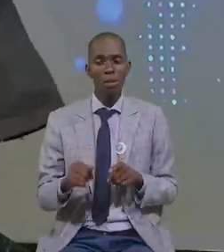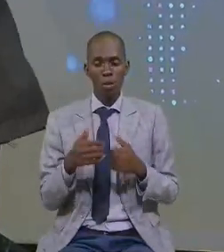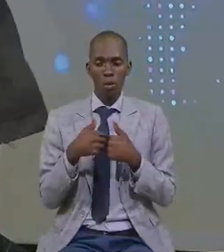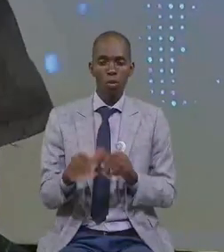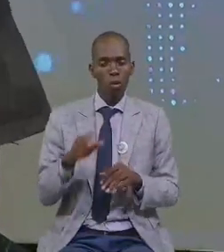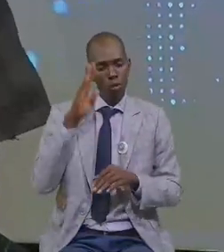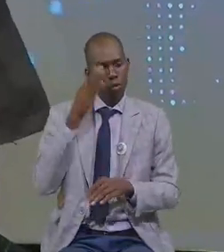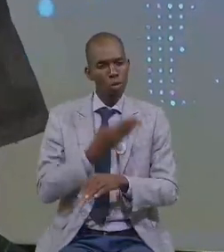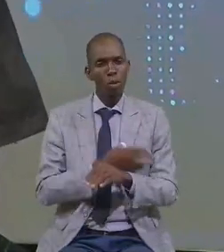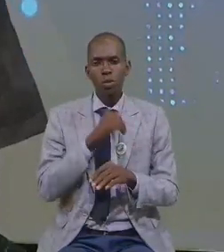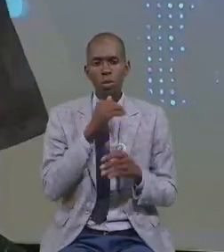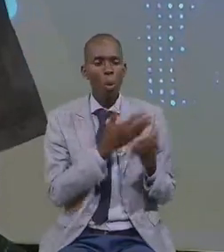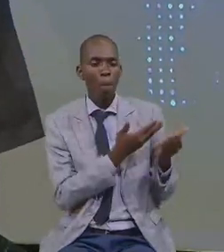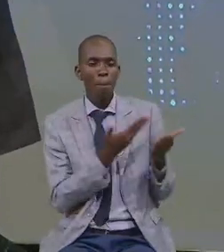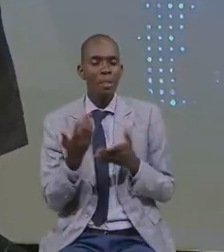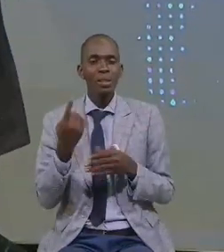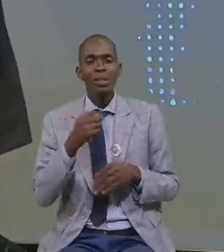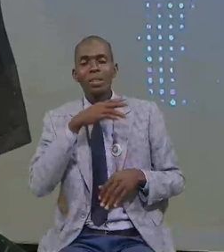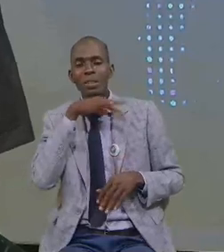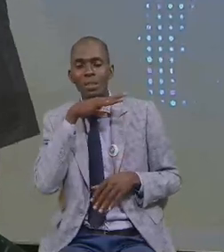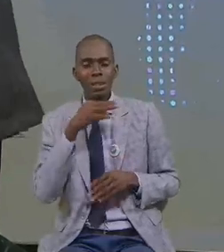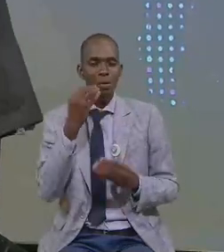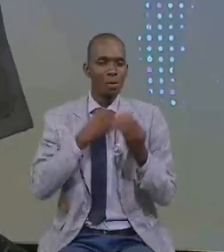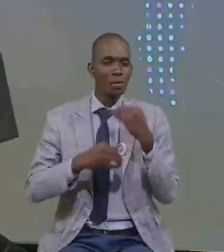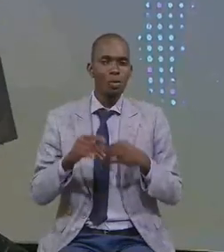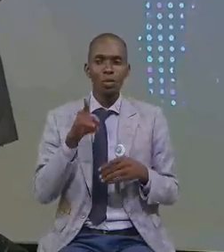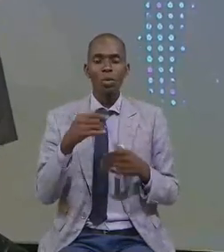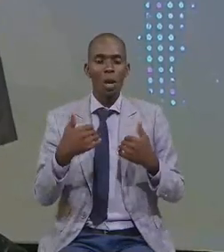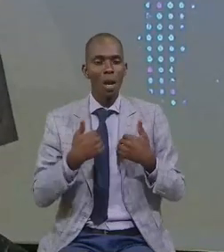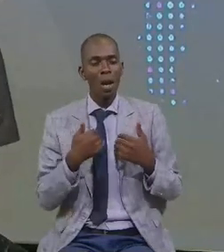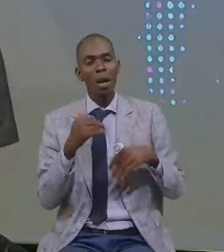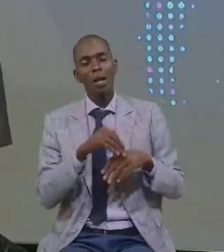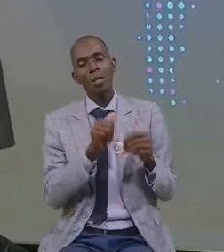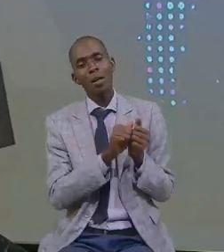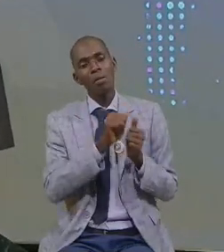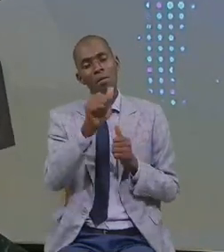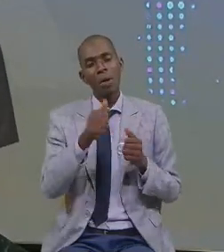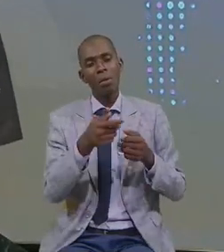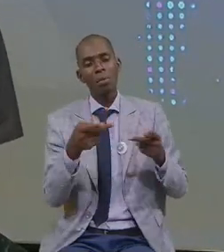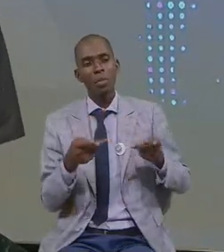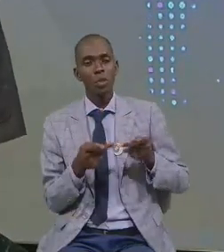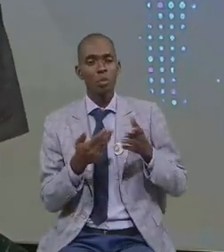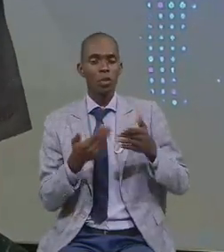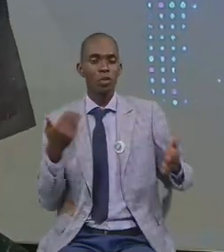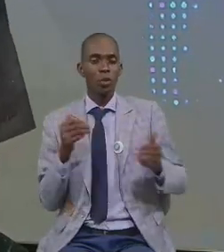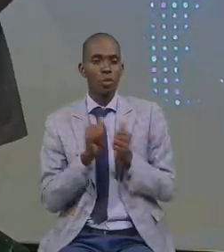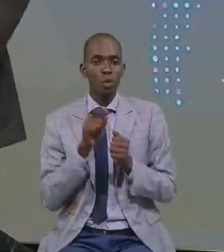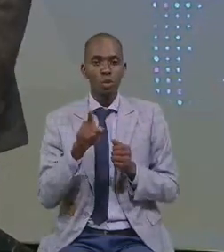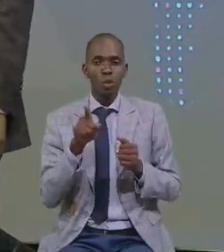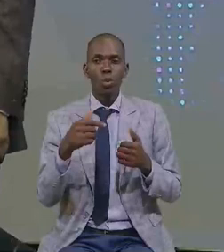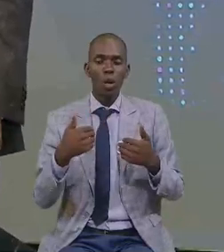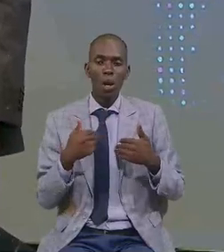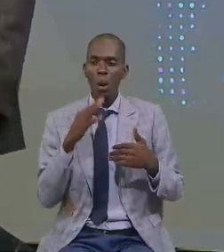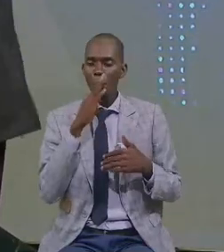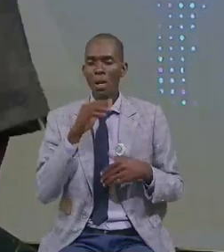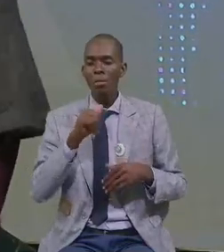pas la nourriture des porcs que tu avais dans le pays lointain avec toi. Tu étais un